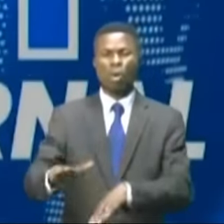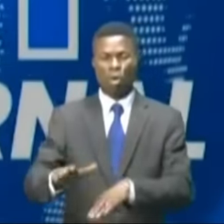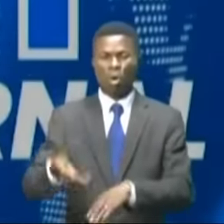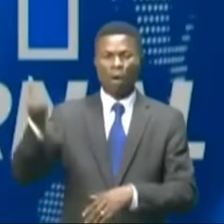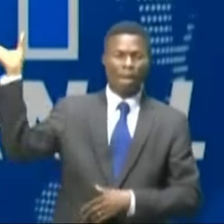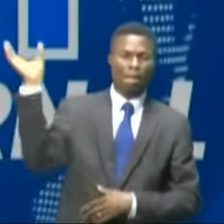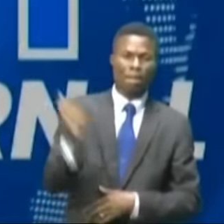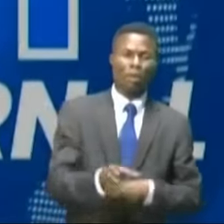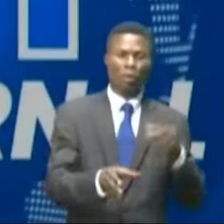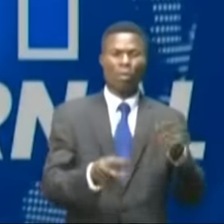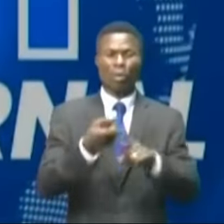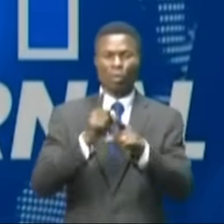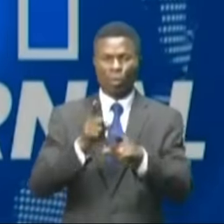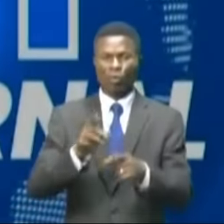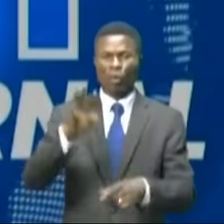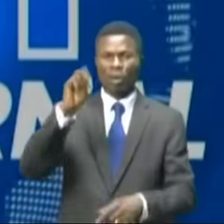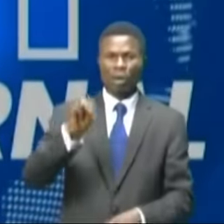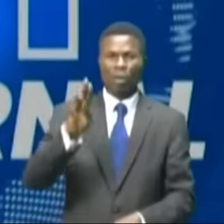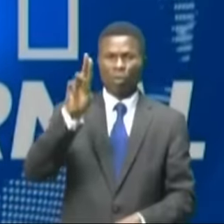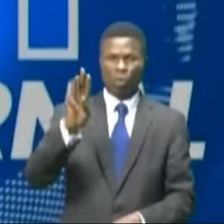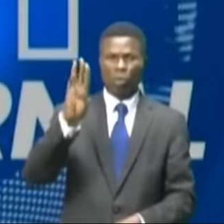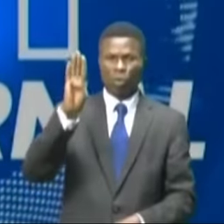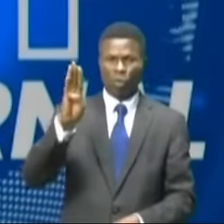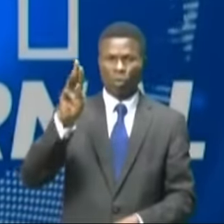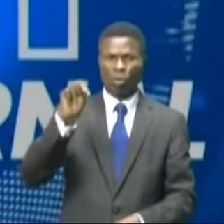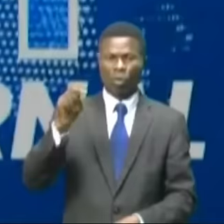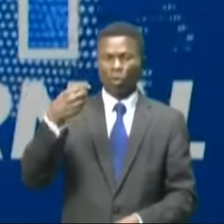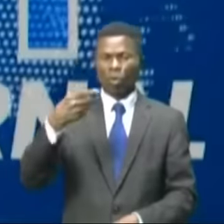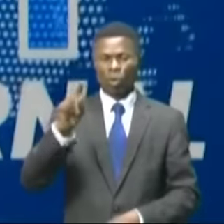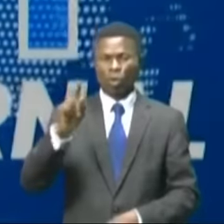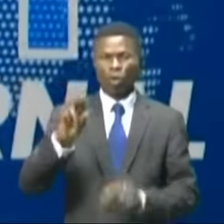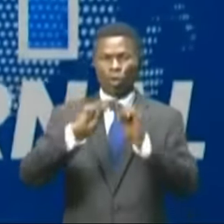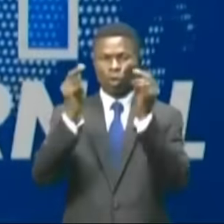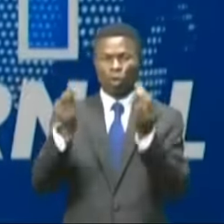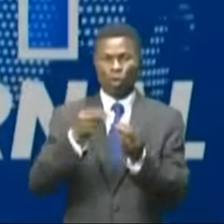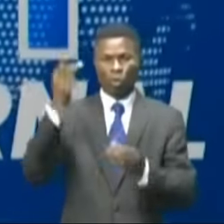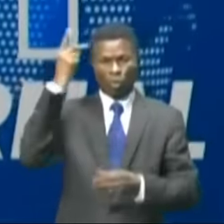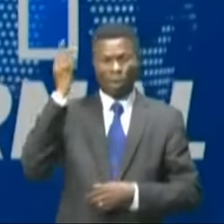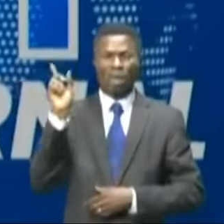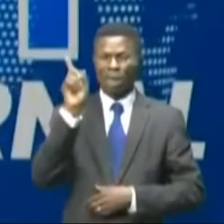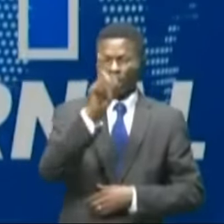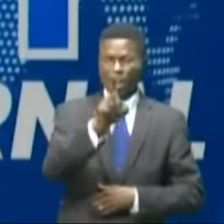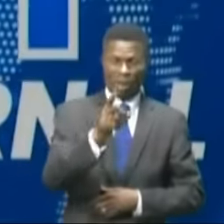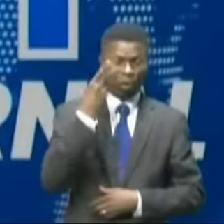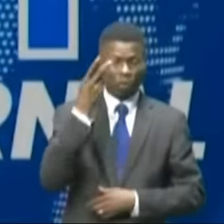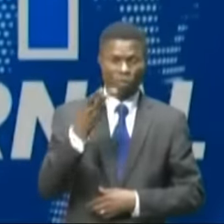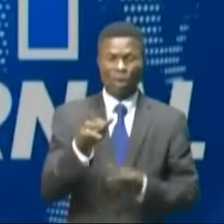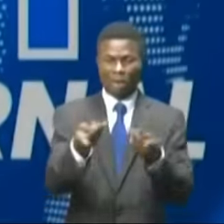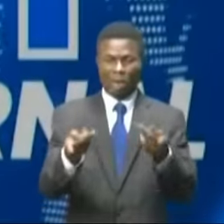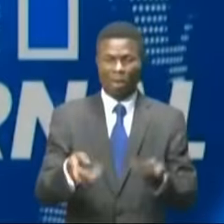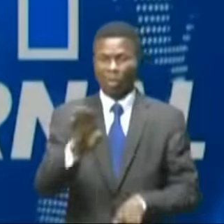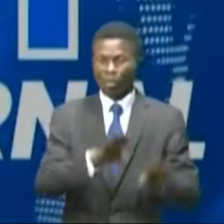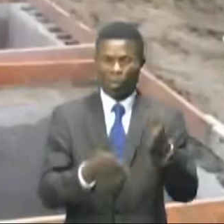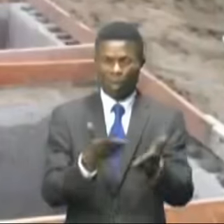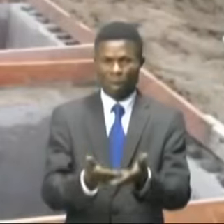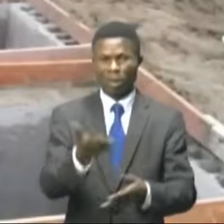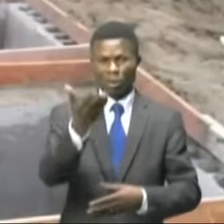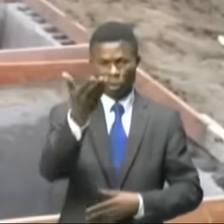le bombardement de Bunguga. La délégation gouvernementale sur place a inspecté ce mémorial.